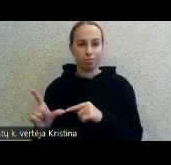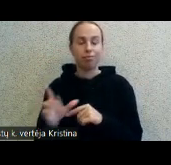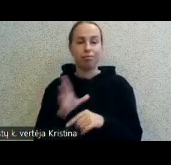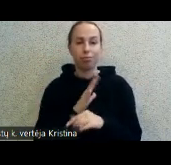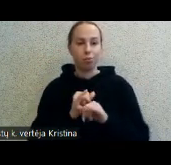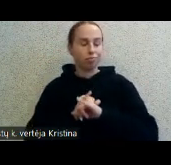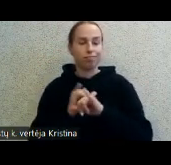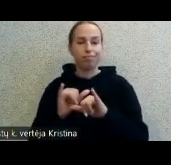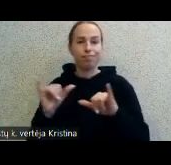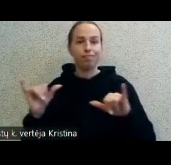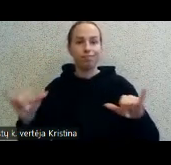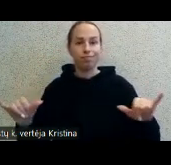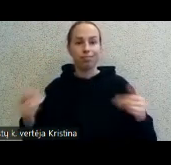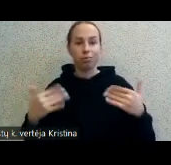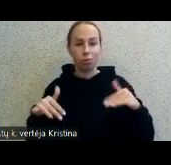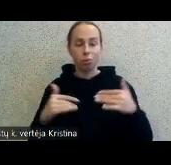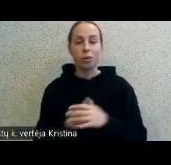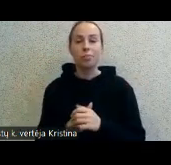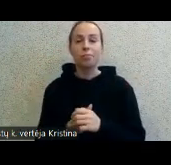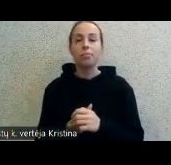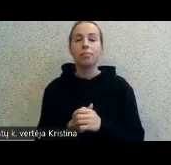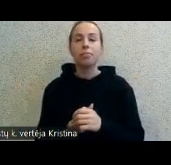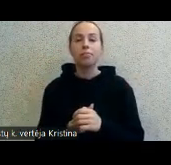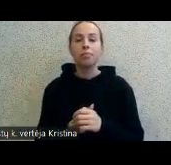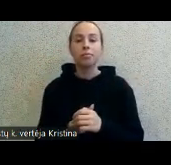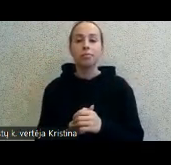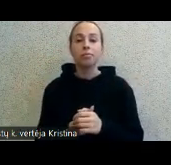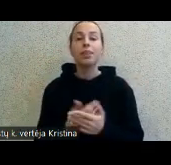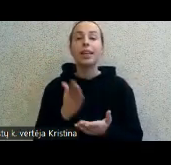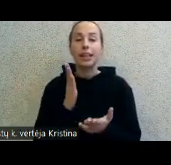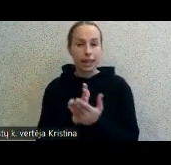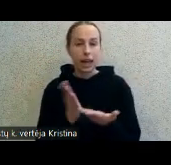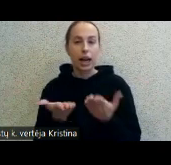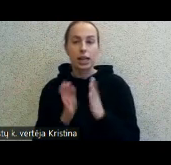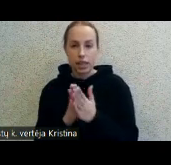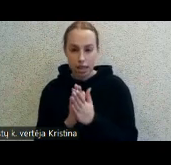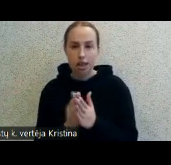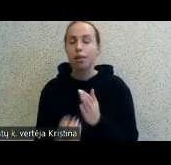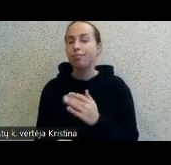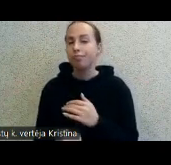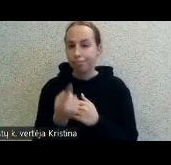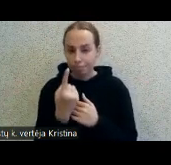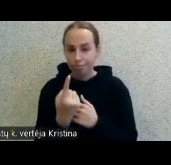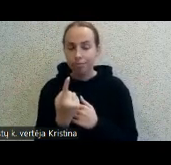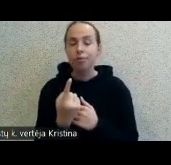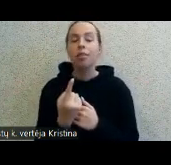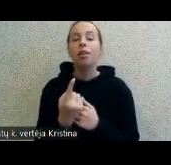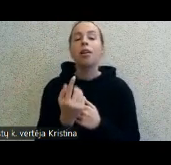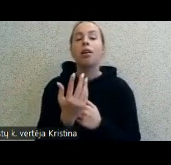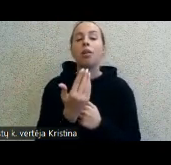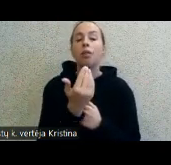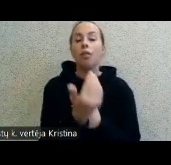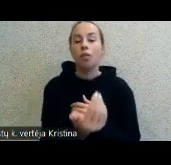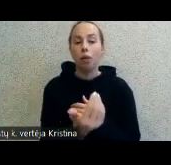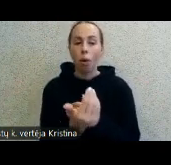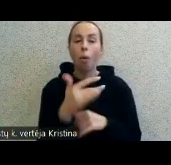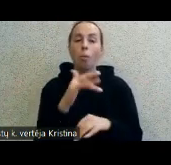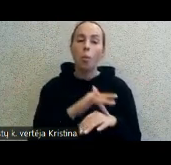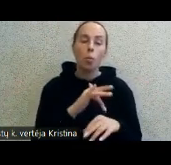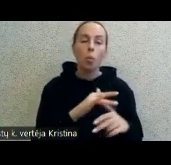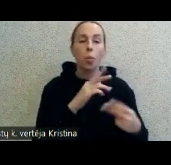Ir taip, atsiranda kažkokia knyga, kuri pakeičia tavo pomėgis,